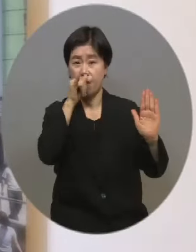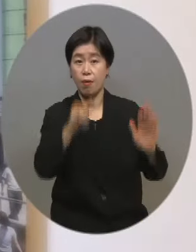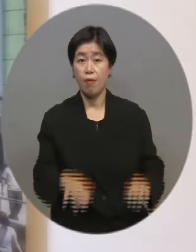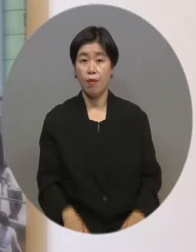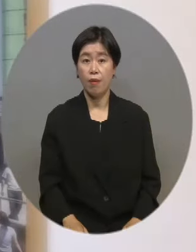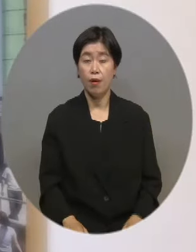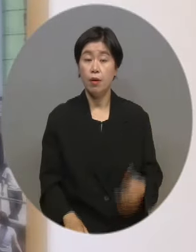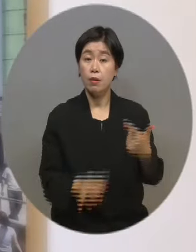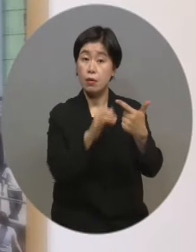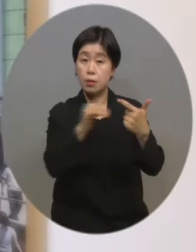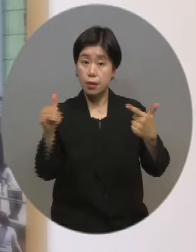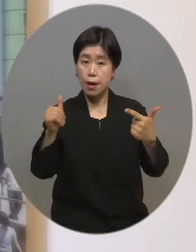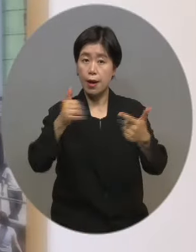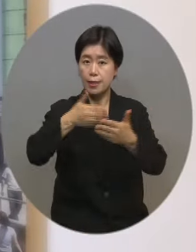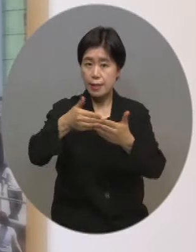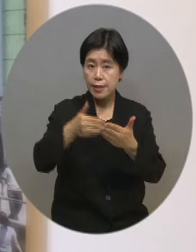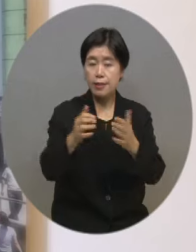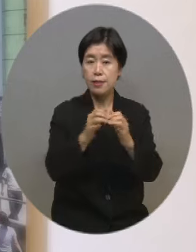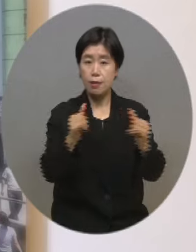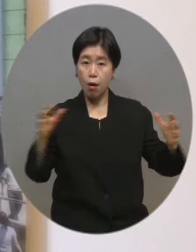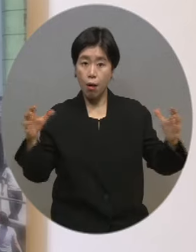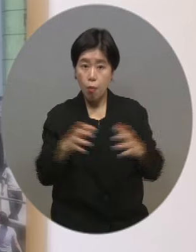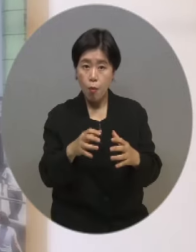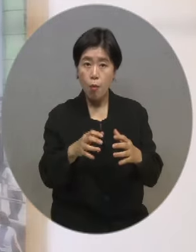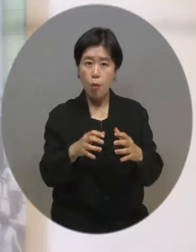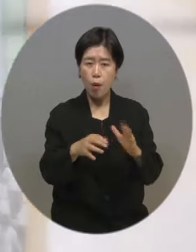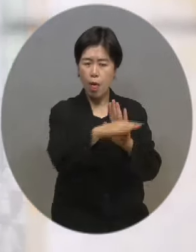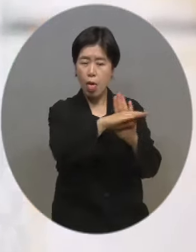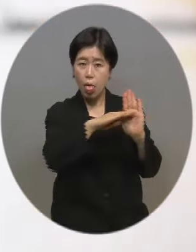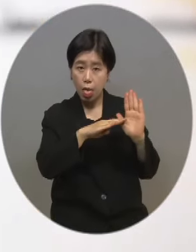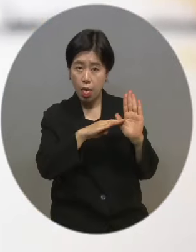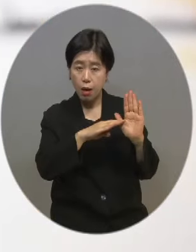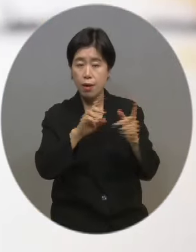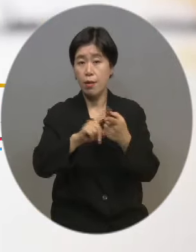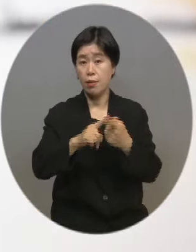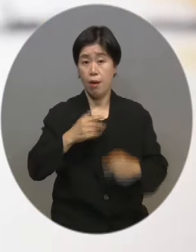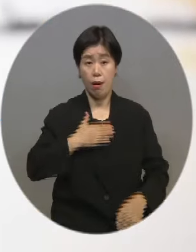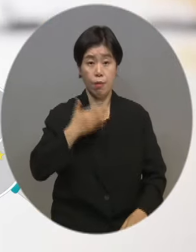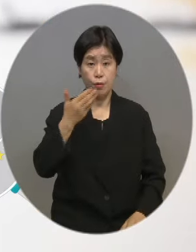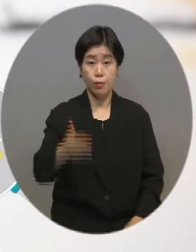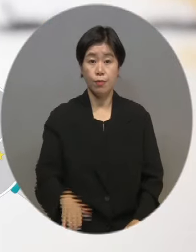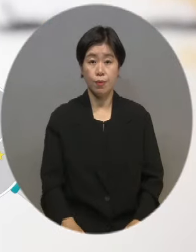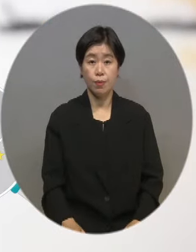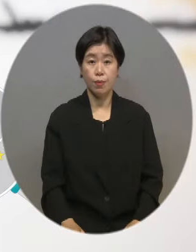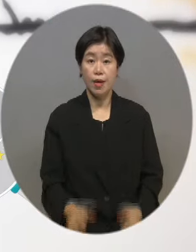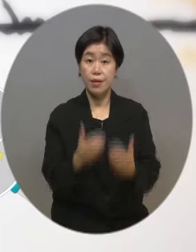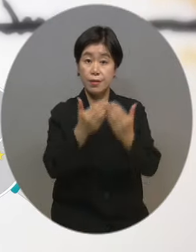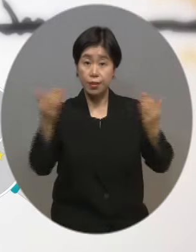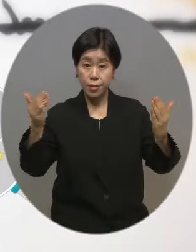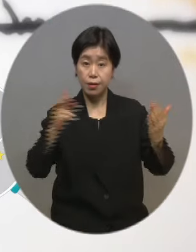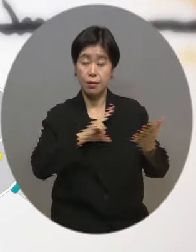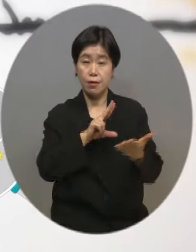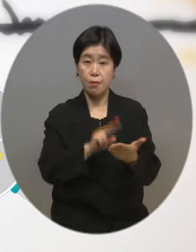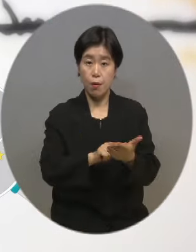6명의 작가가 모여 금단의 선에 대해 이야기합니다. 전시 선을 넘어온 이야기를 소개합니다.